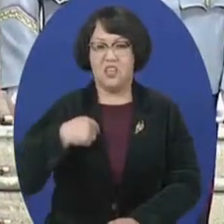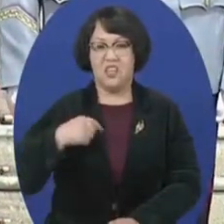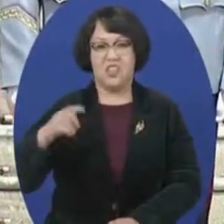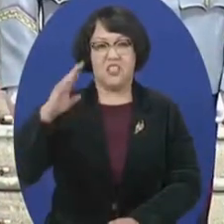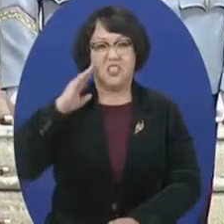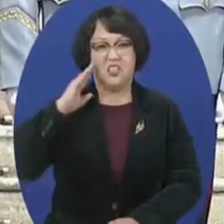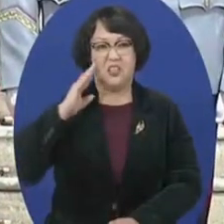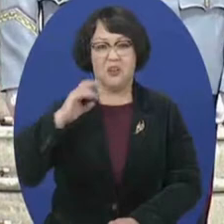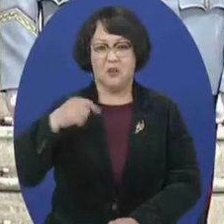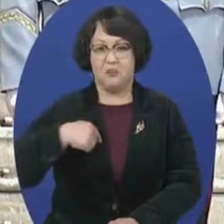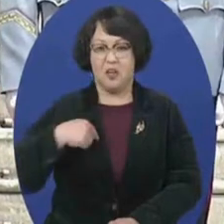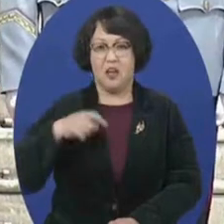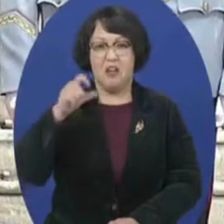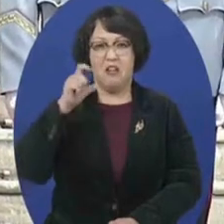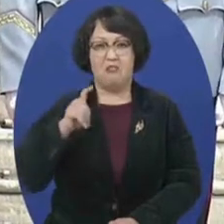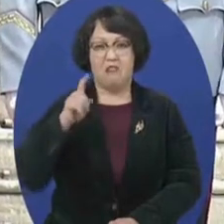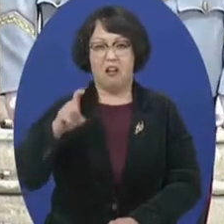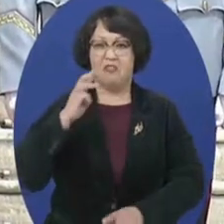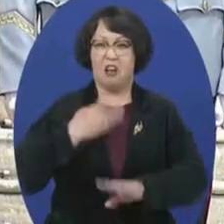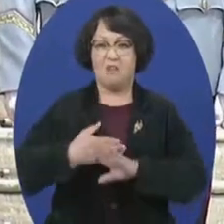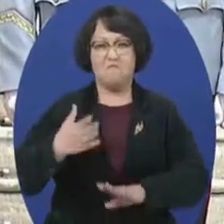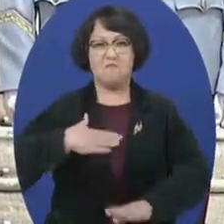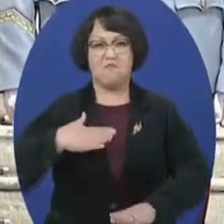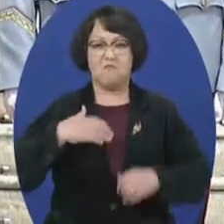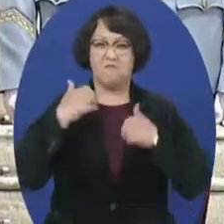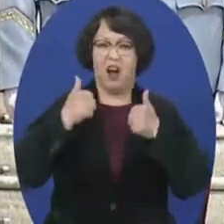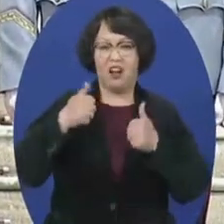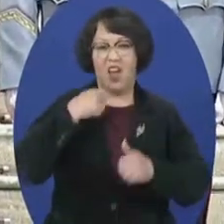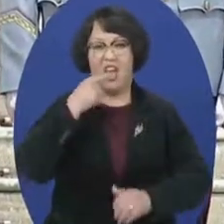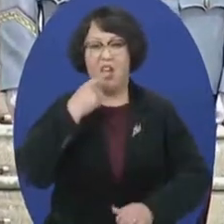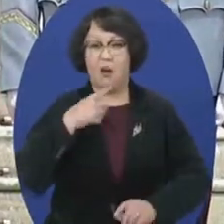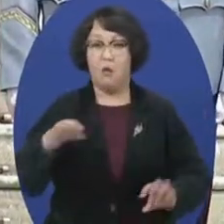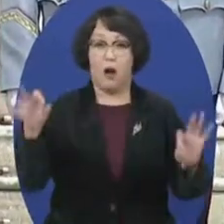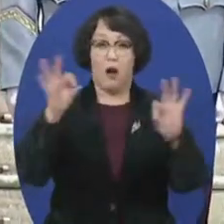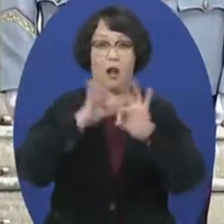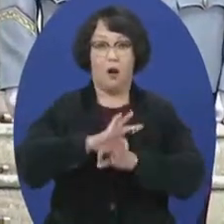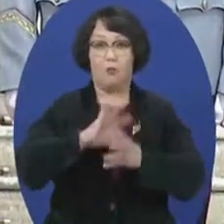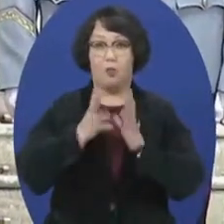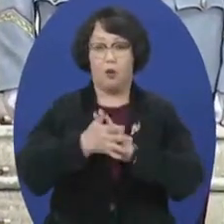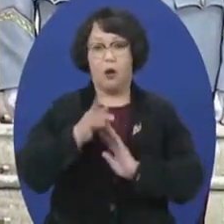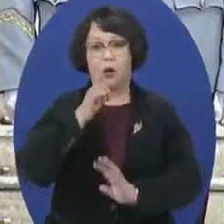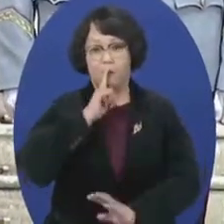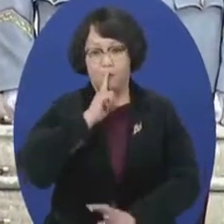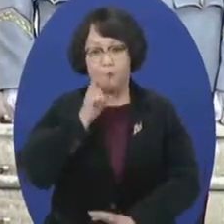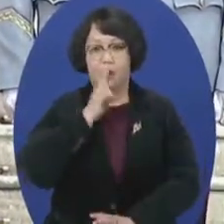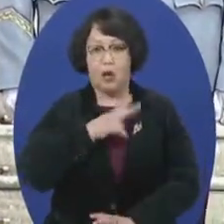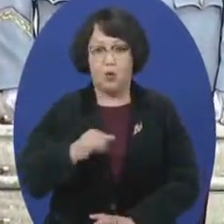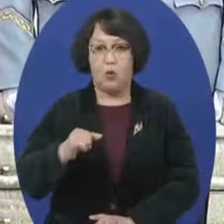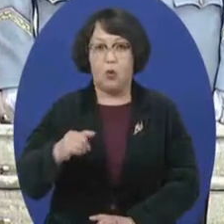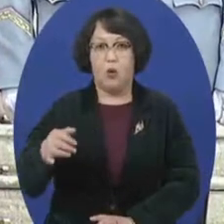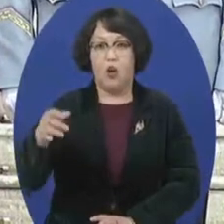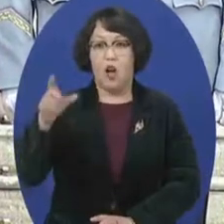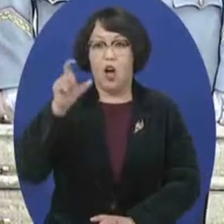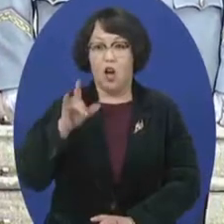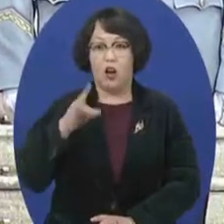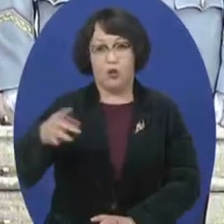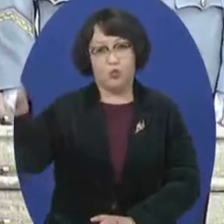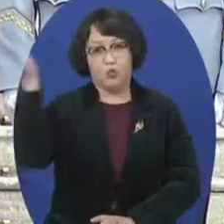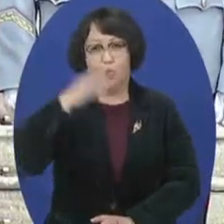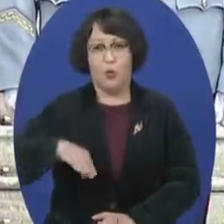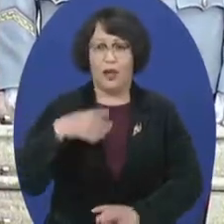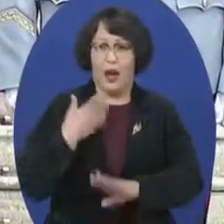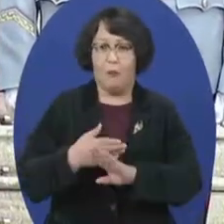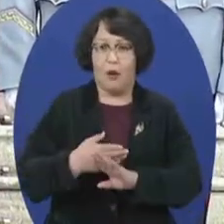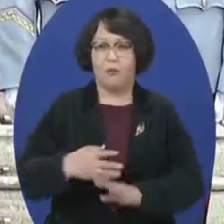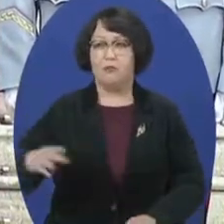зэрэг би эх орноо хамгаалагч гэж бахархаад байдгүй ч харин эх орон дуудсан цагт хамгийн